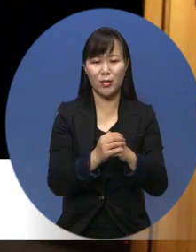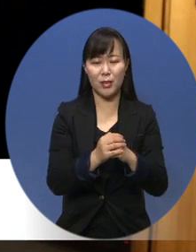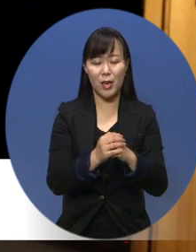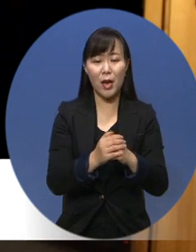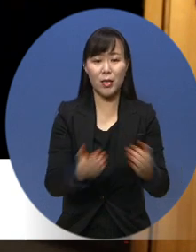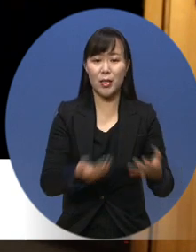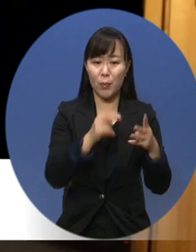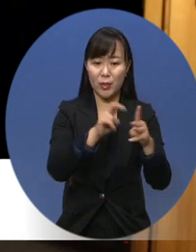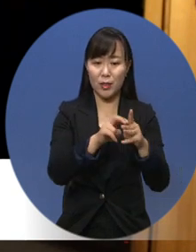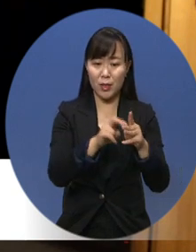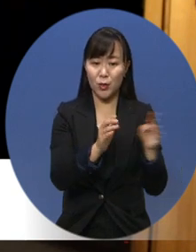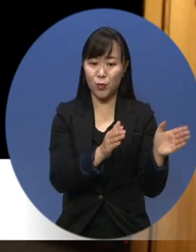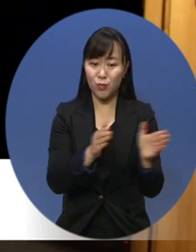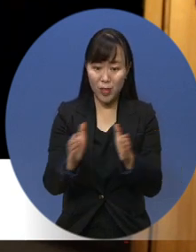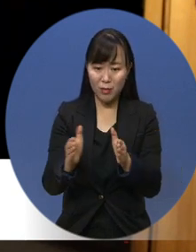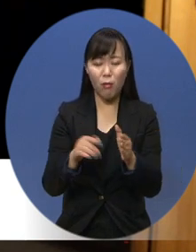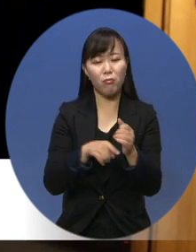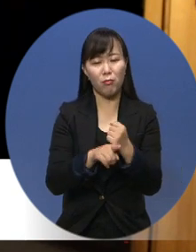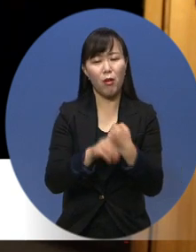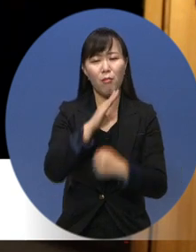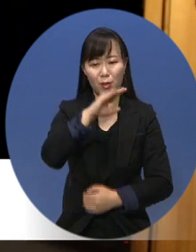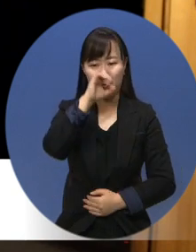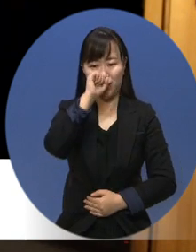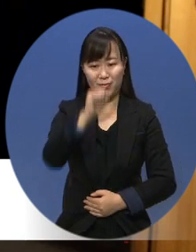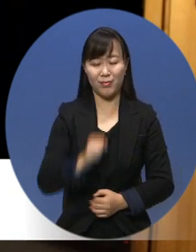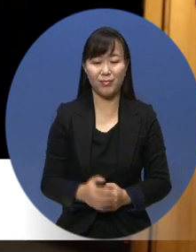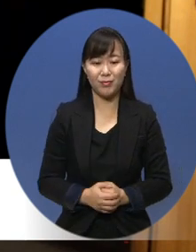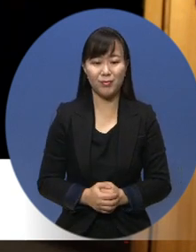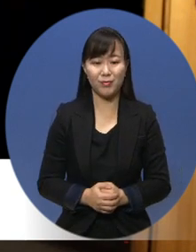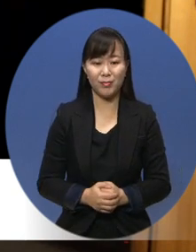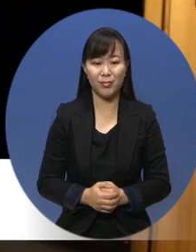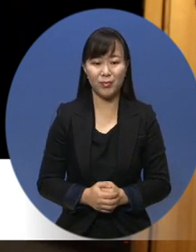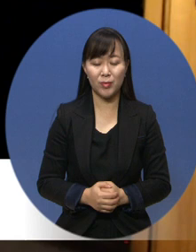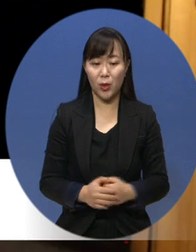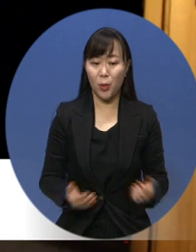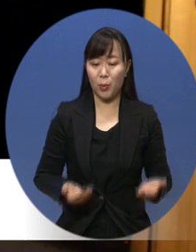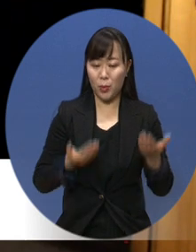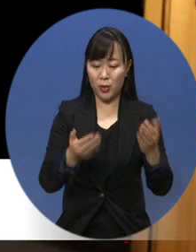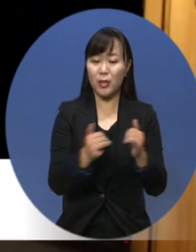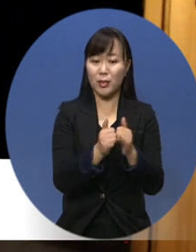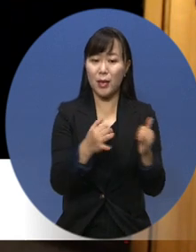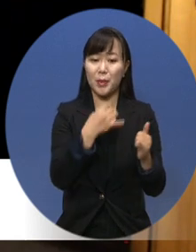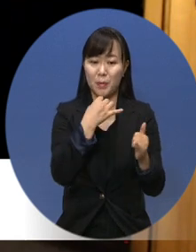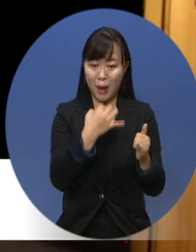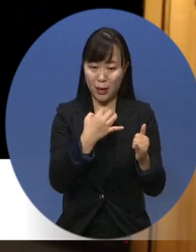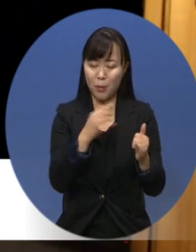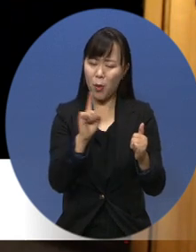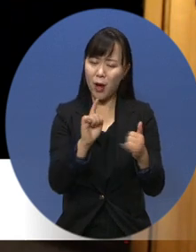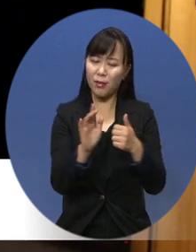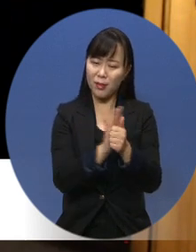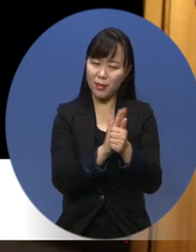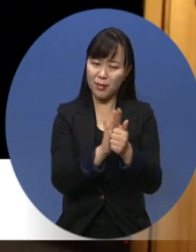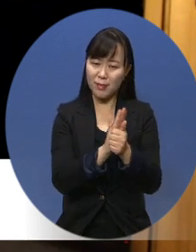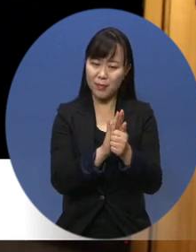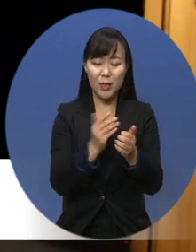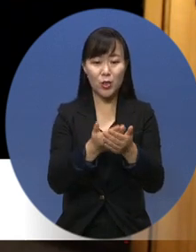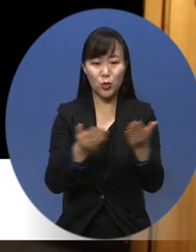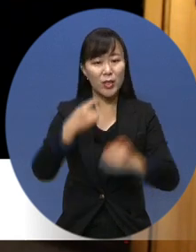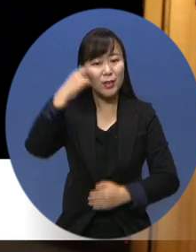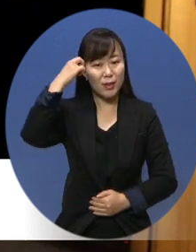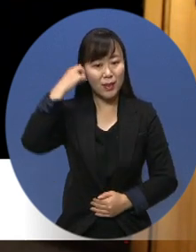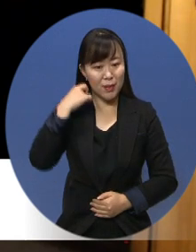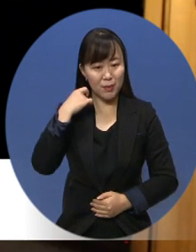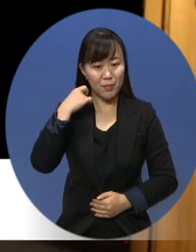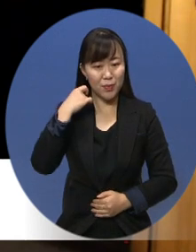없던 마련을 해 주셨는데 의미가 상당히 좋은거 같아요 그러면서 봉사하는 사람들 만에 그런 어떤 대접을 해주는